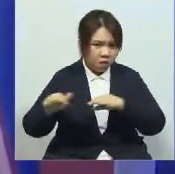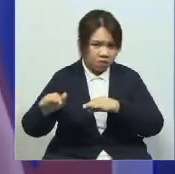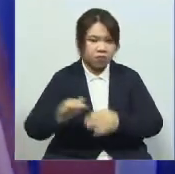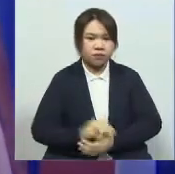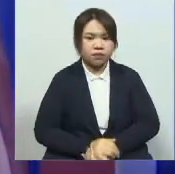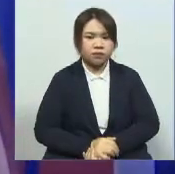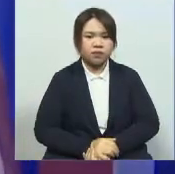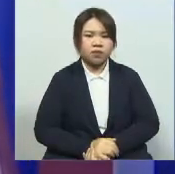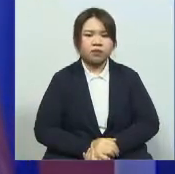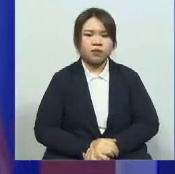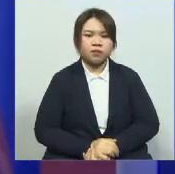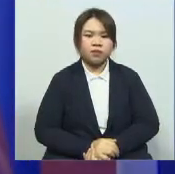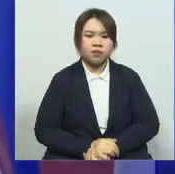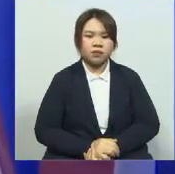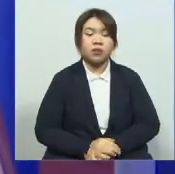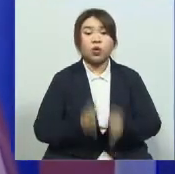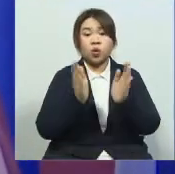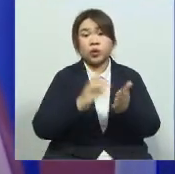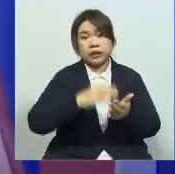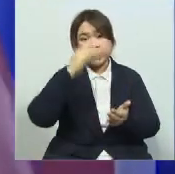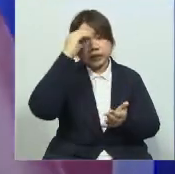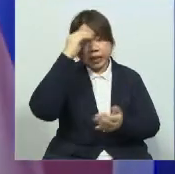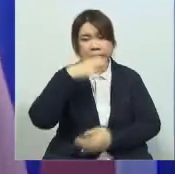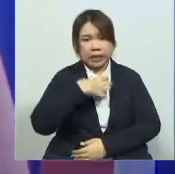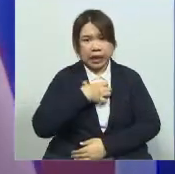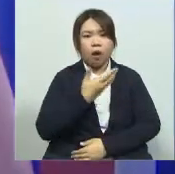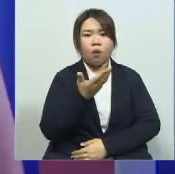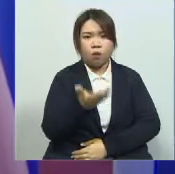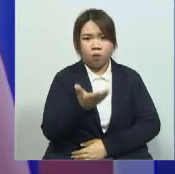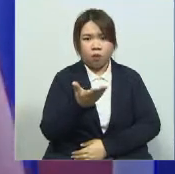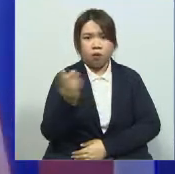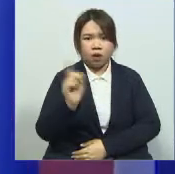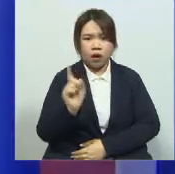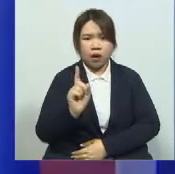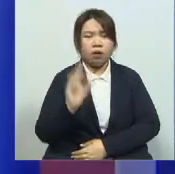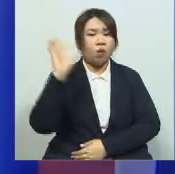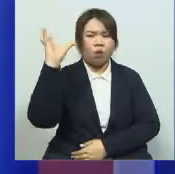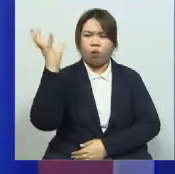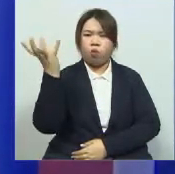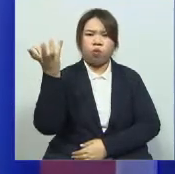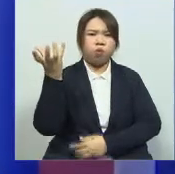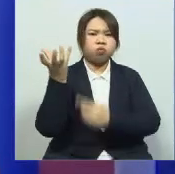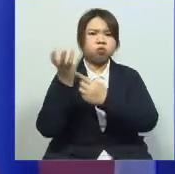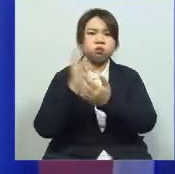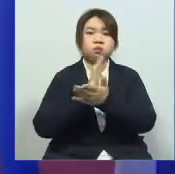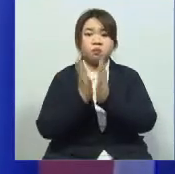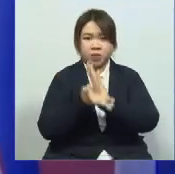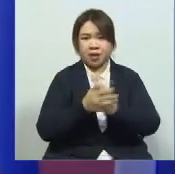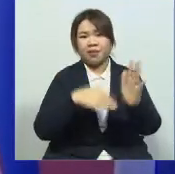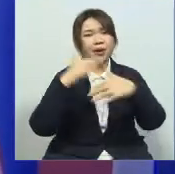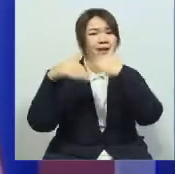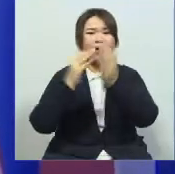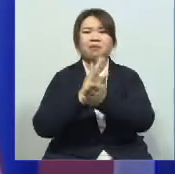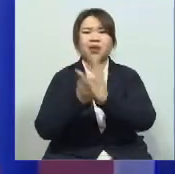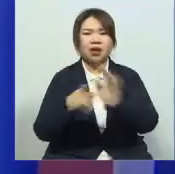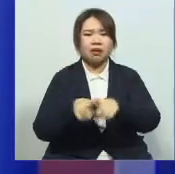จริงๆครับสำหรับนักศึกษานะครับก็อยากจะตอบสนองกับนิสิตปัจจุบันที่โลกมันมีการเปลี่ยนแปลงการพัฒนาก็ควรจะเปลี่ยนไปจากเดิมไ